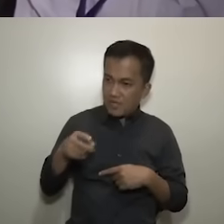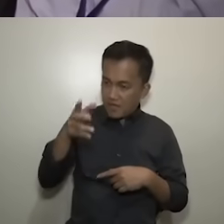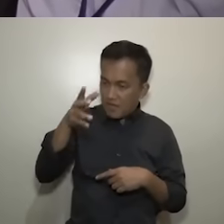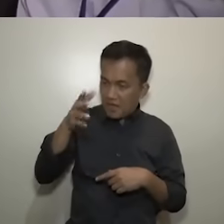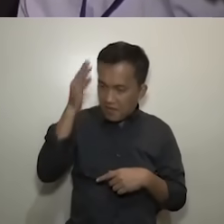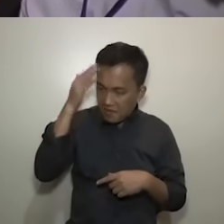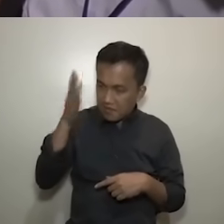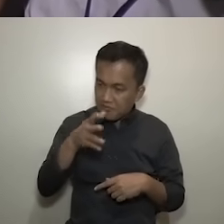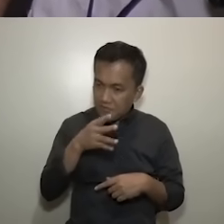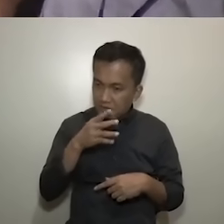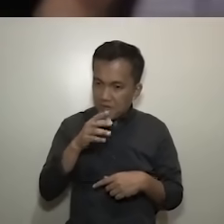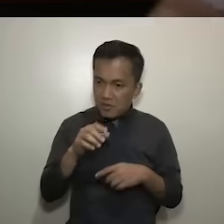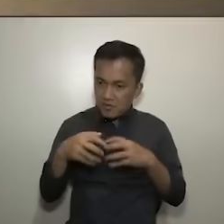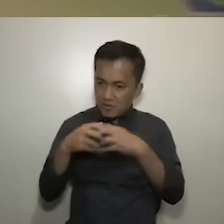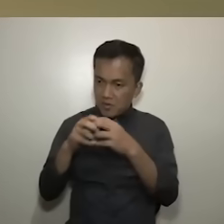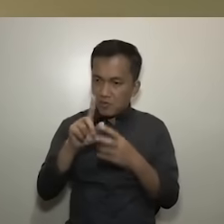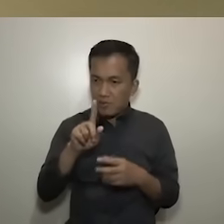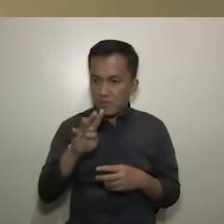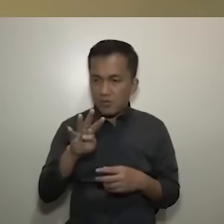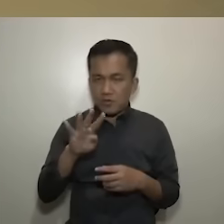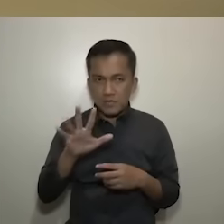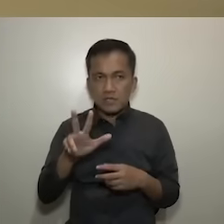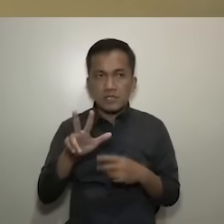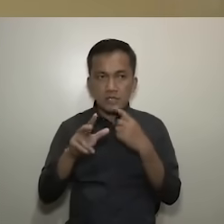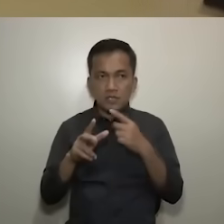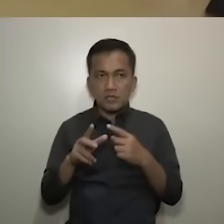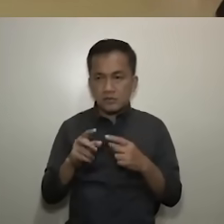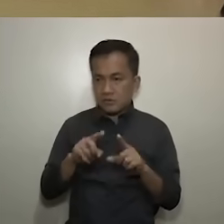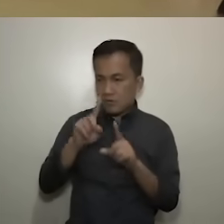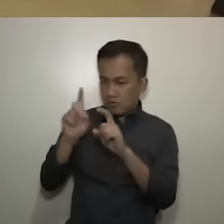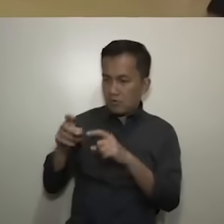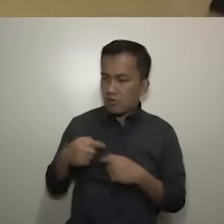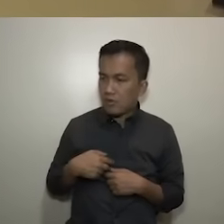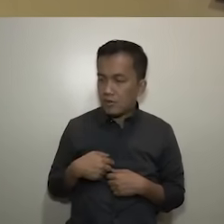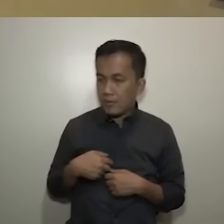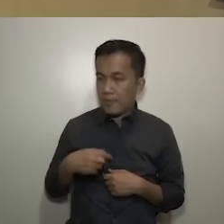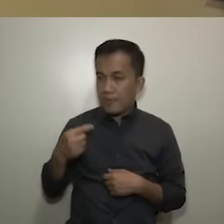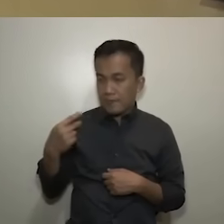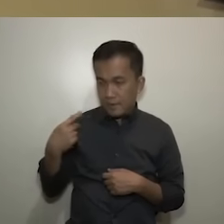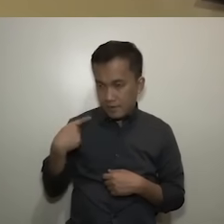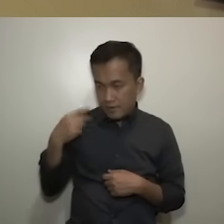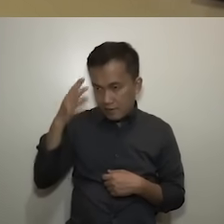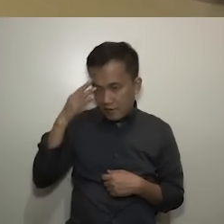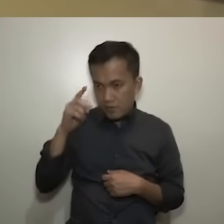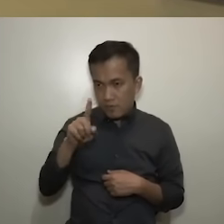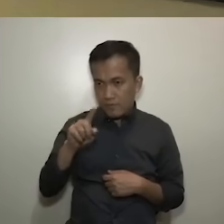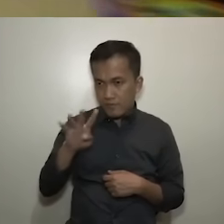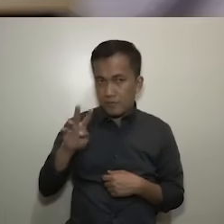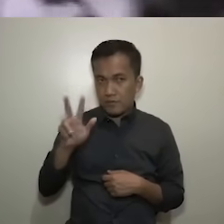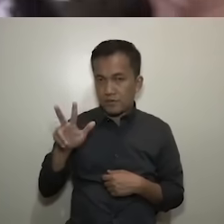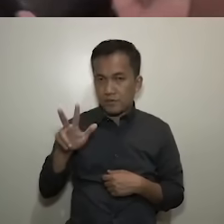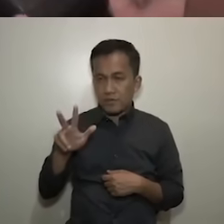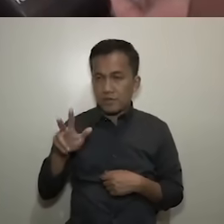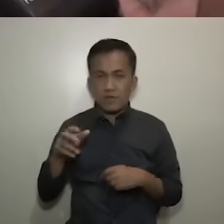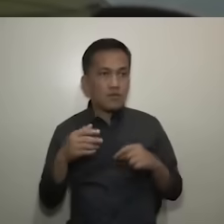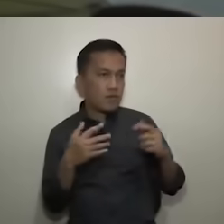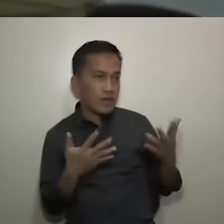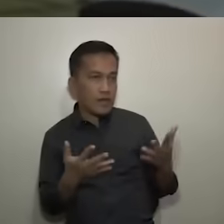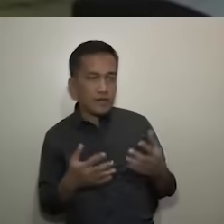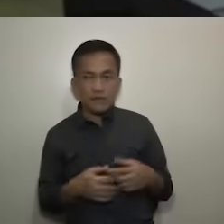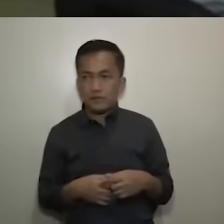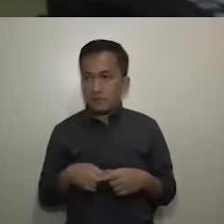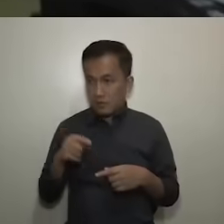ka ng 143. Sinungaling. Wala ka lang sa 143. Ito lang po yung tanong po. May alam ka sa 143? Wala. Wala ka